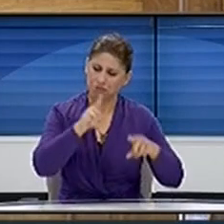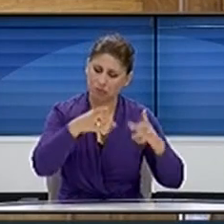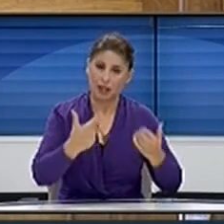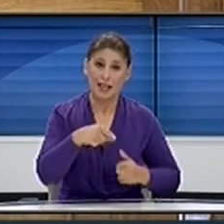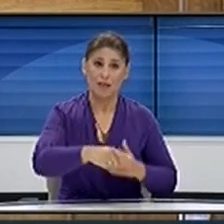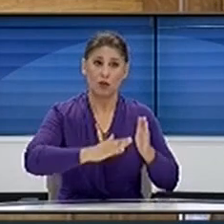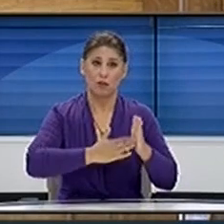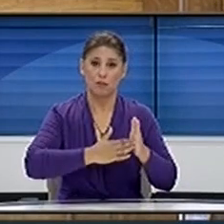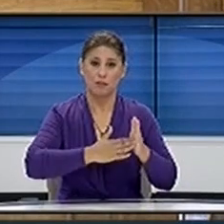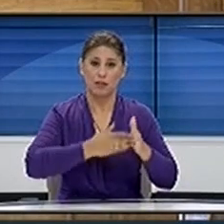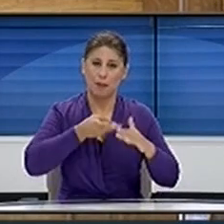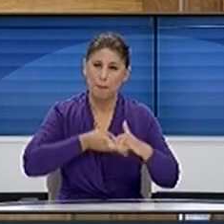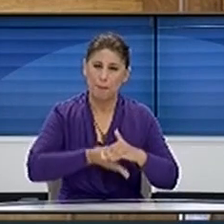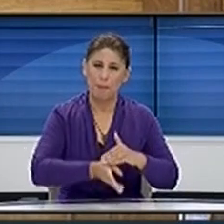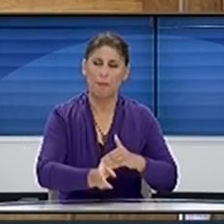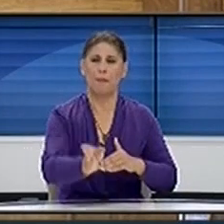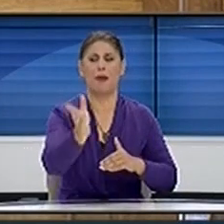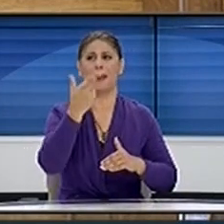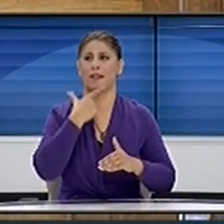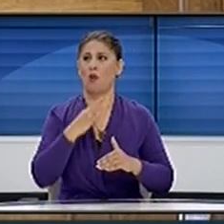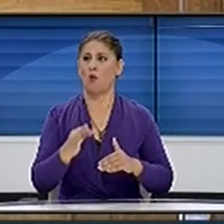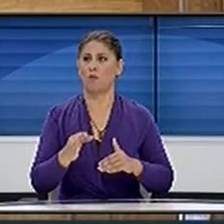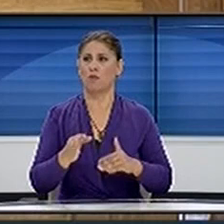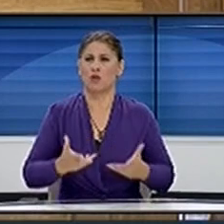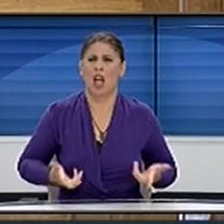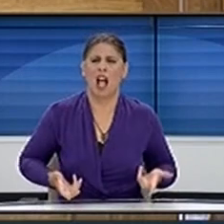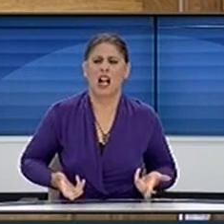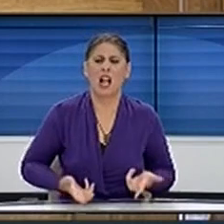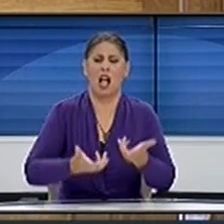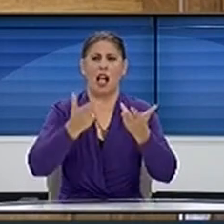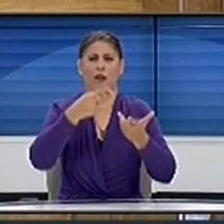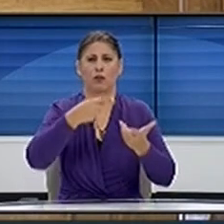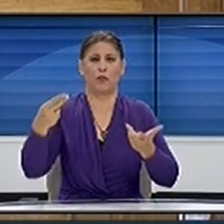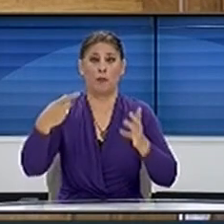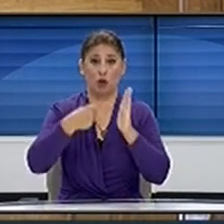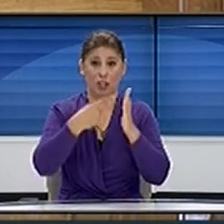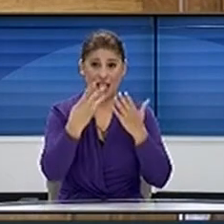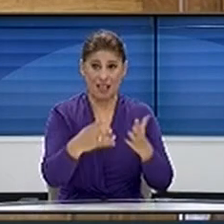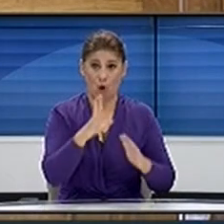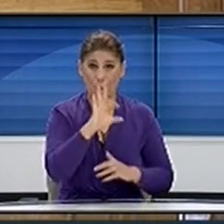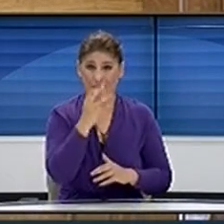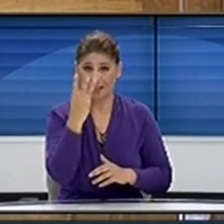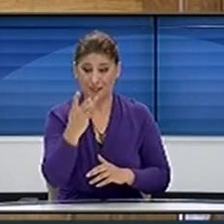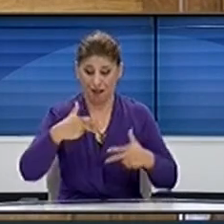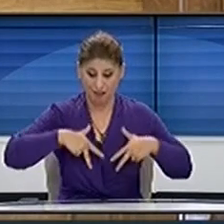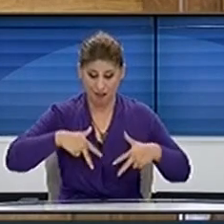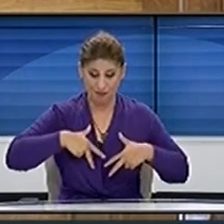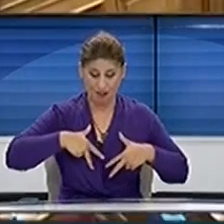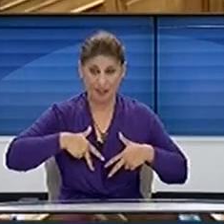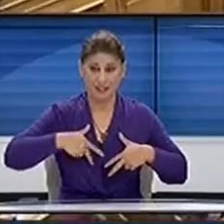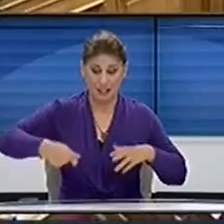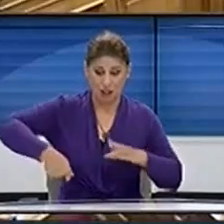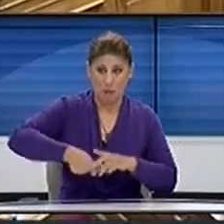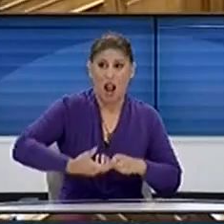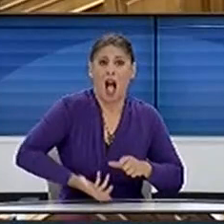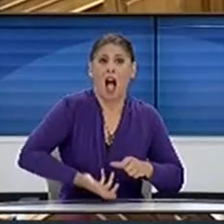η υπηρεσία περνά ως μια καυτή σκυτάλη από κυβέρνηση σε κυβέρνηση από το 1953. Δεν μπορείτε